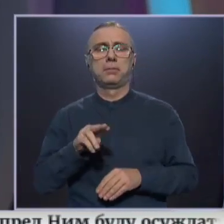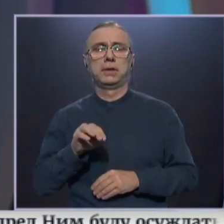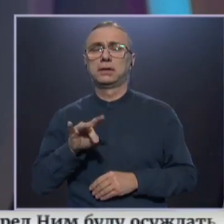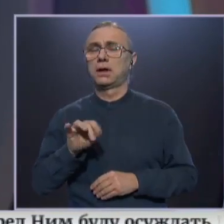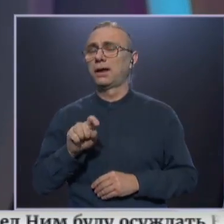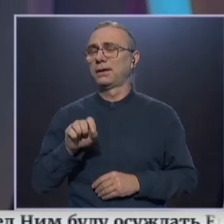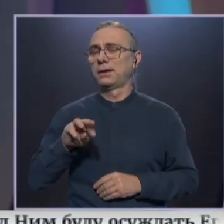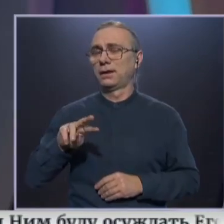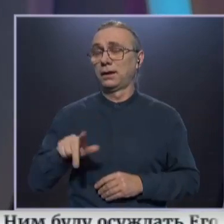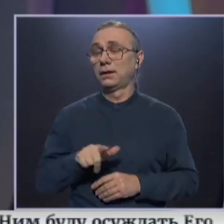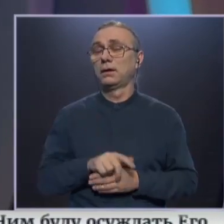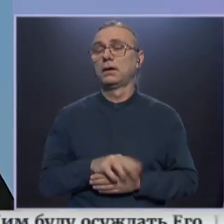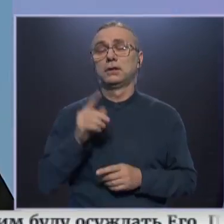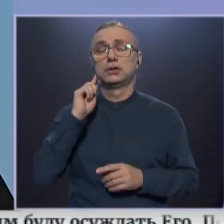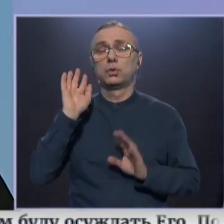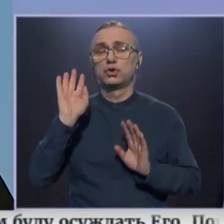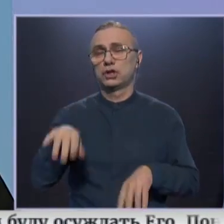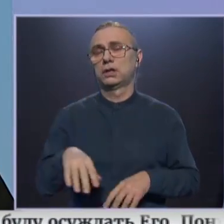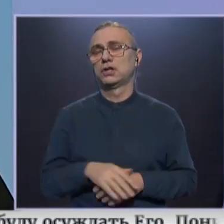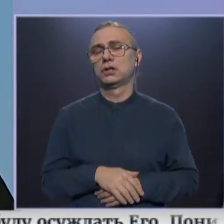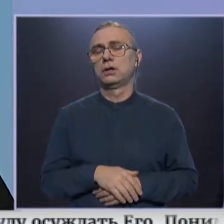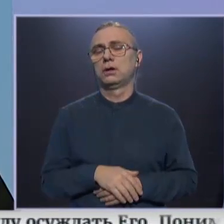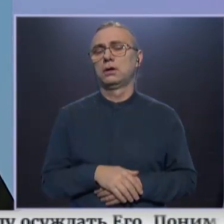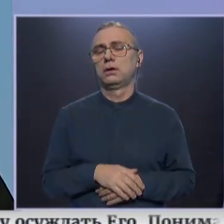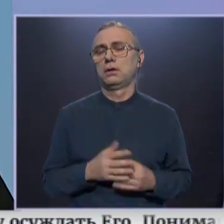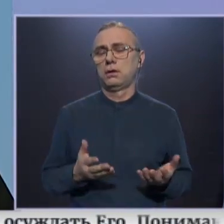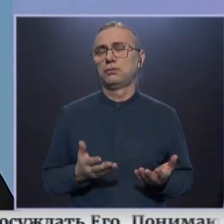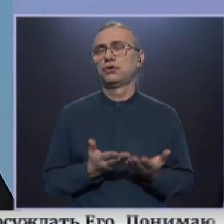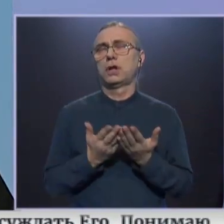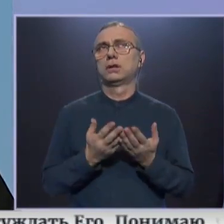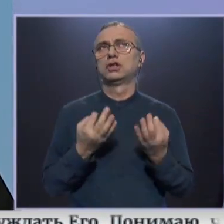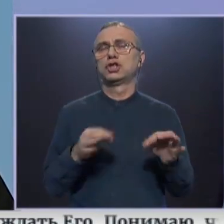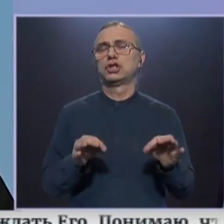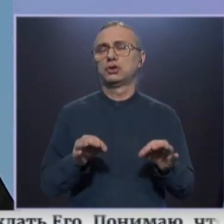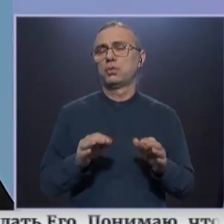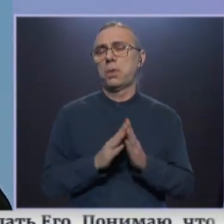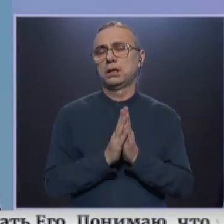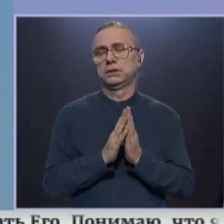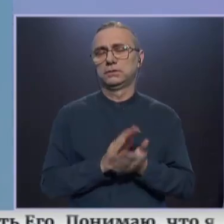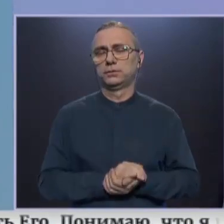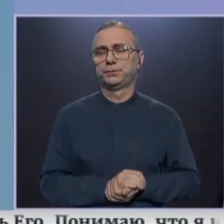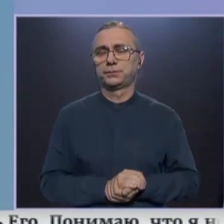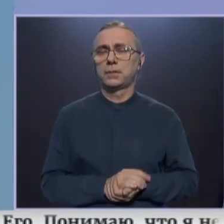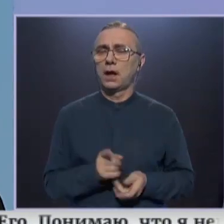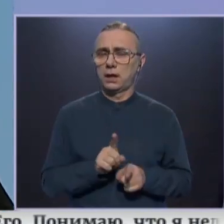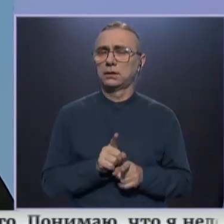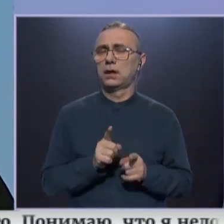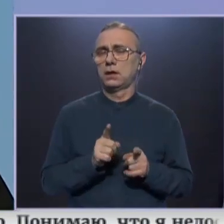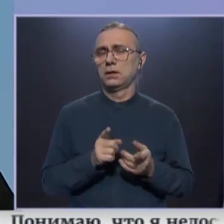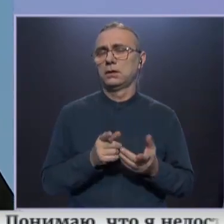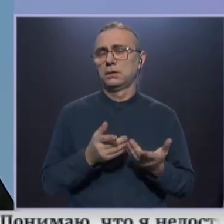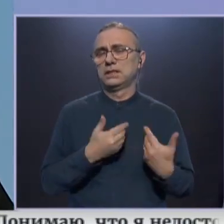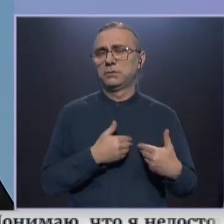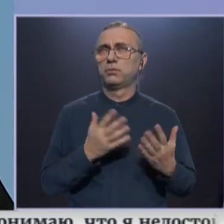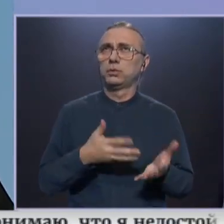а затем читает разрешительную молитву. Такие исповеди будут приняты Богом? Безусловно, исповеди будут приняты Богом, потому что священник всего